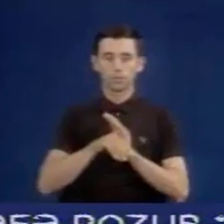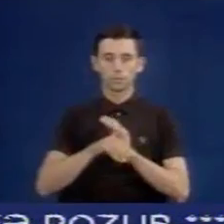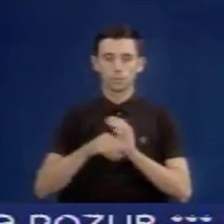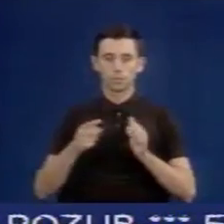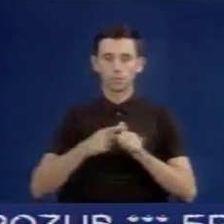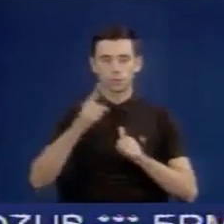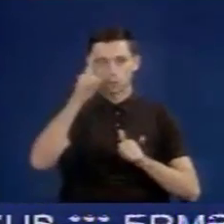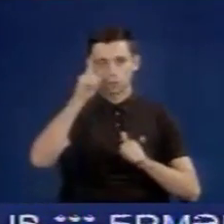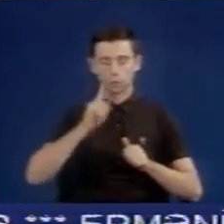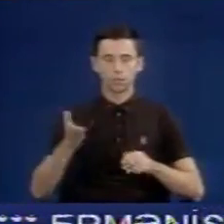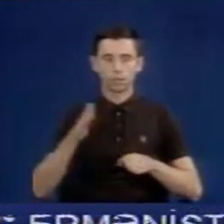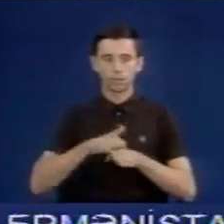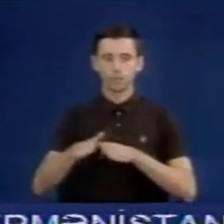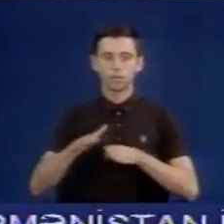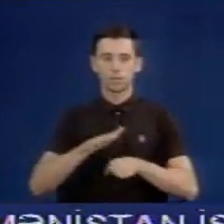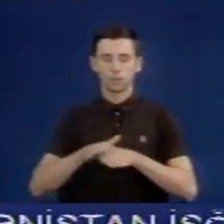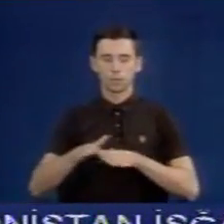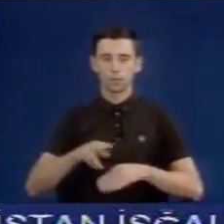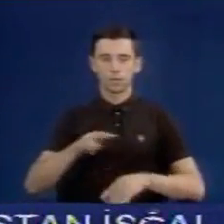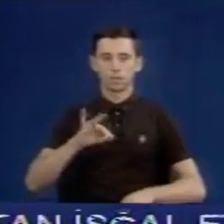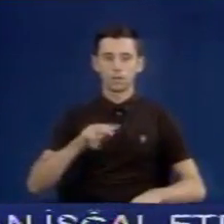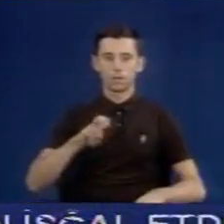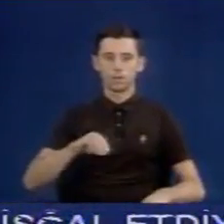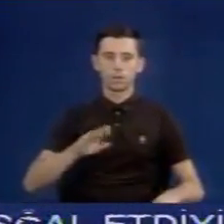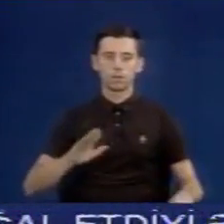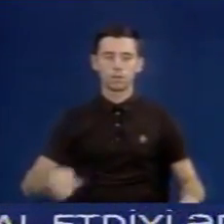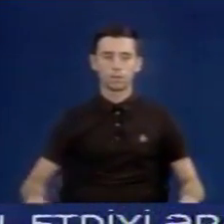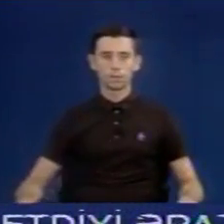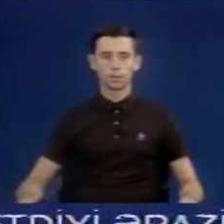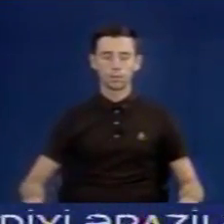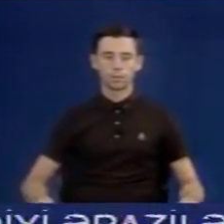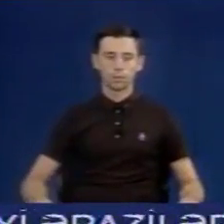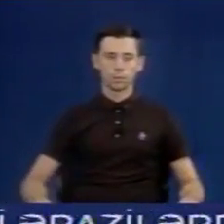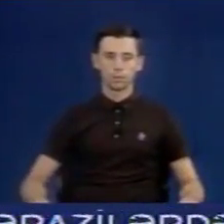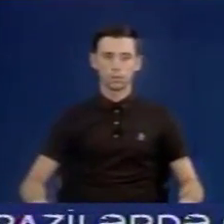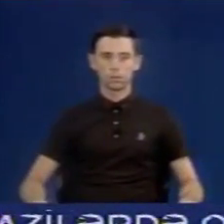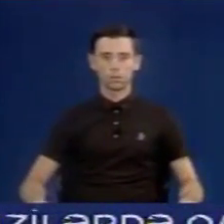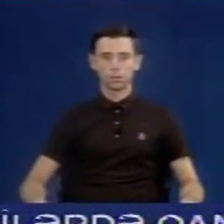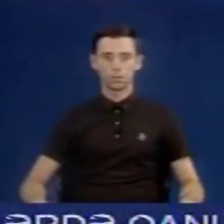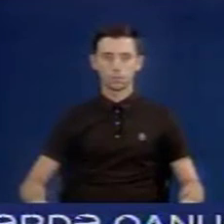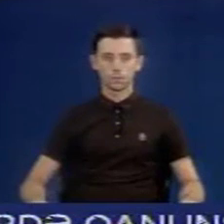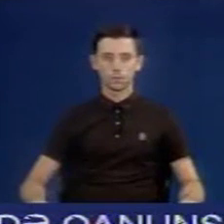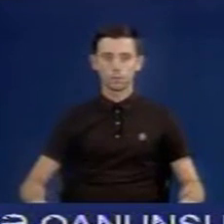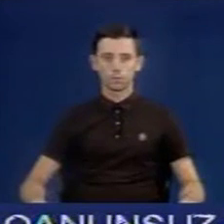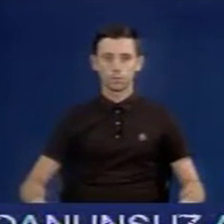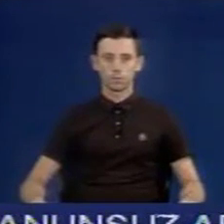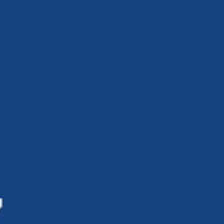ki, ölkəni təmin edə bilir. Nurlan Vilayətoğlu, Nurlan Əliyev, Lider TV.